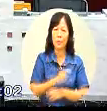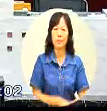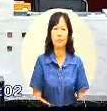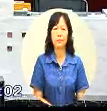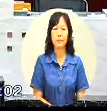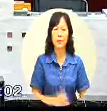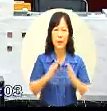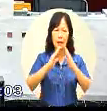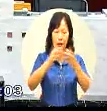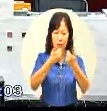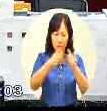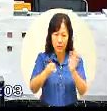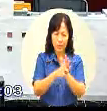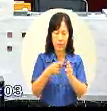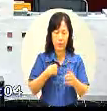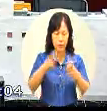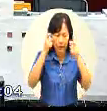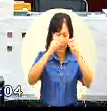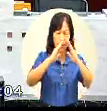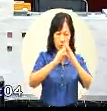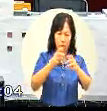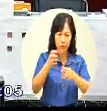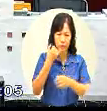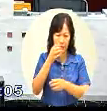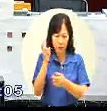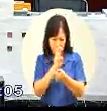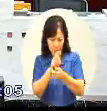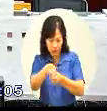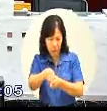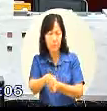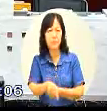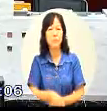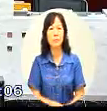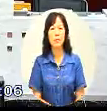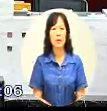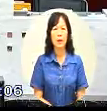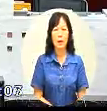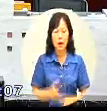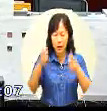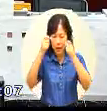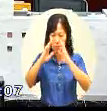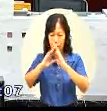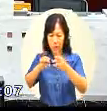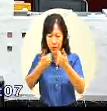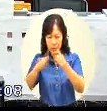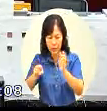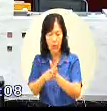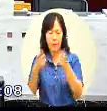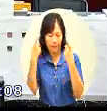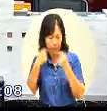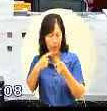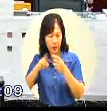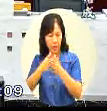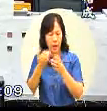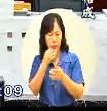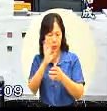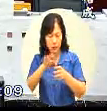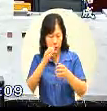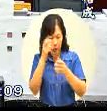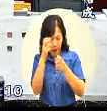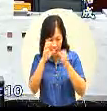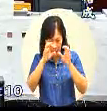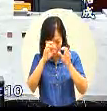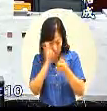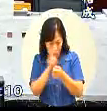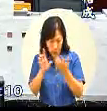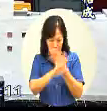高雄市议会是高雄市政府的监督机关，高雄市议会本来就应该要用比监督别人更严